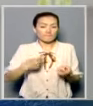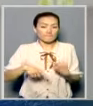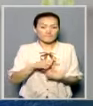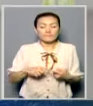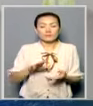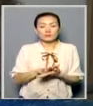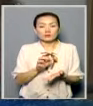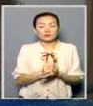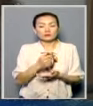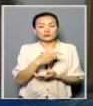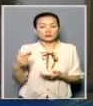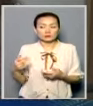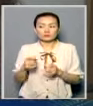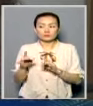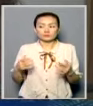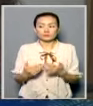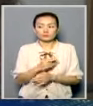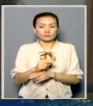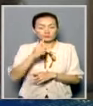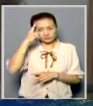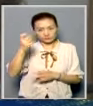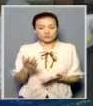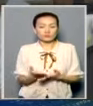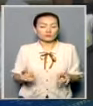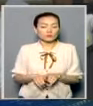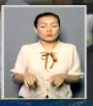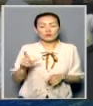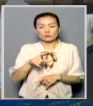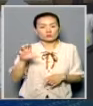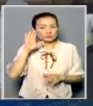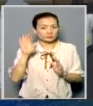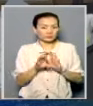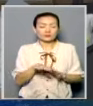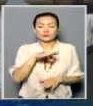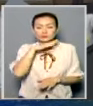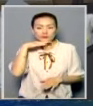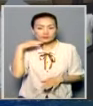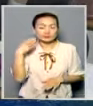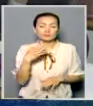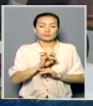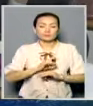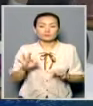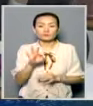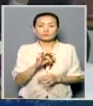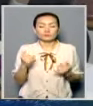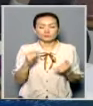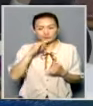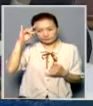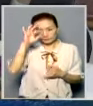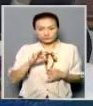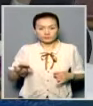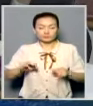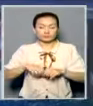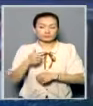кәсіпкерлерге бүлінген тақталар мен плакаттарды жаңартсын деп ескертеміз, бірақ құлақ асатындары аз дейді. Ал жауаптылардың айтуынша, олар Қазақстан